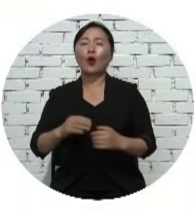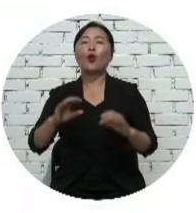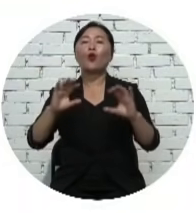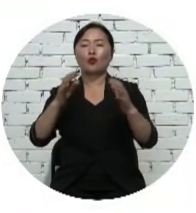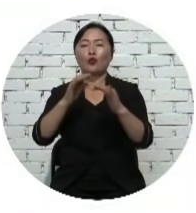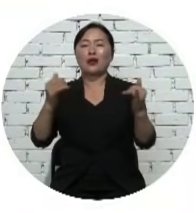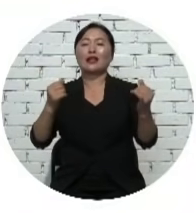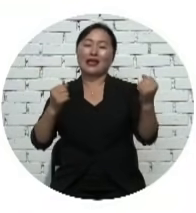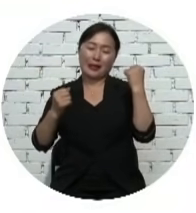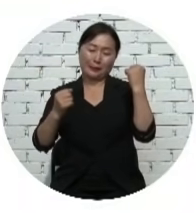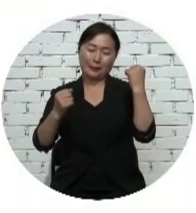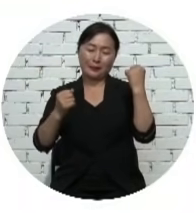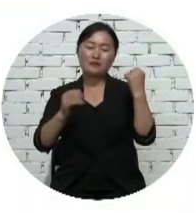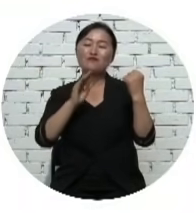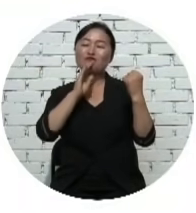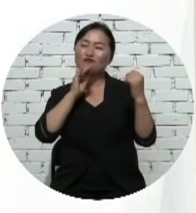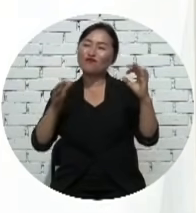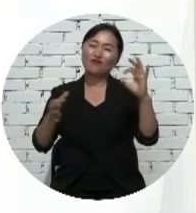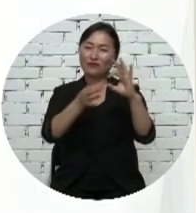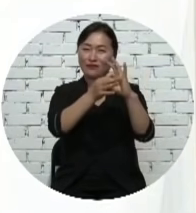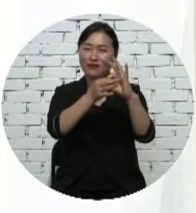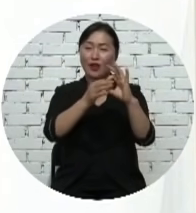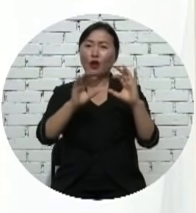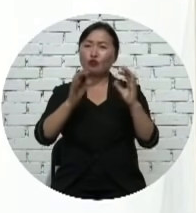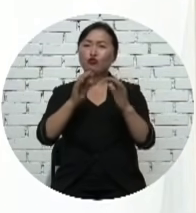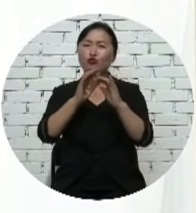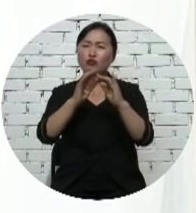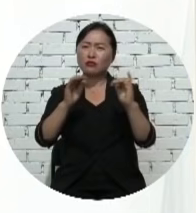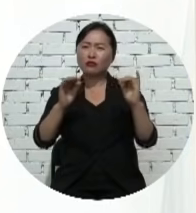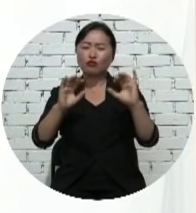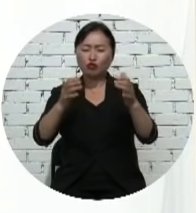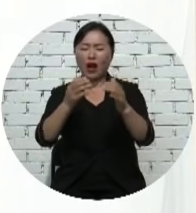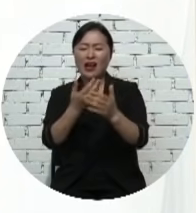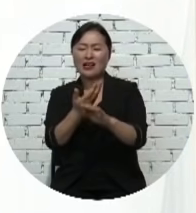국민의힘입니다. 국민의힘이시죠? 예. 저는 국가혁명당인 줄 알았습니다.